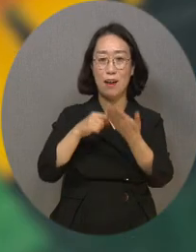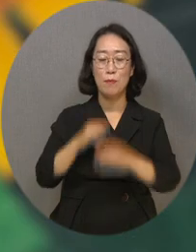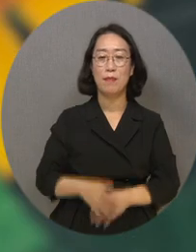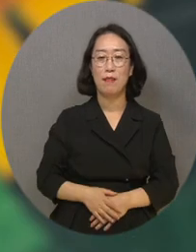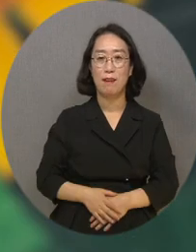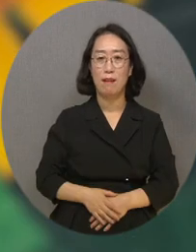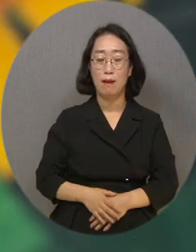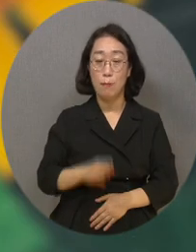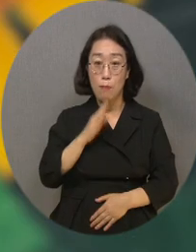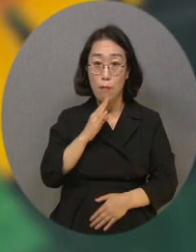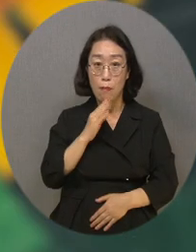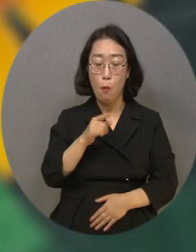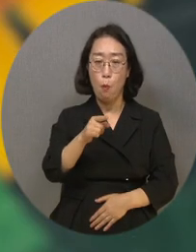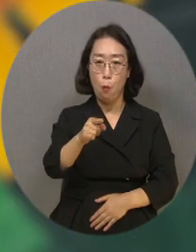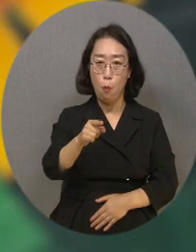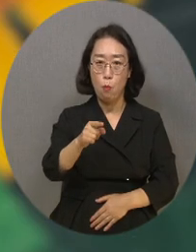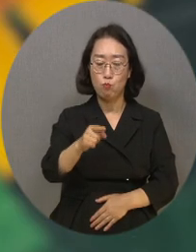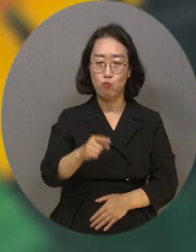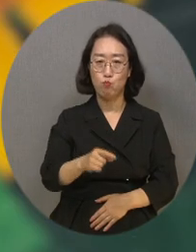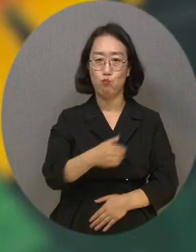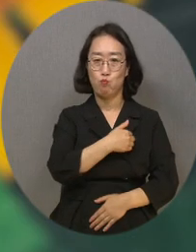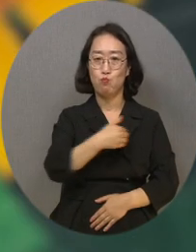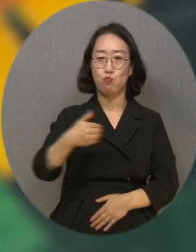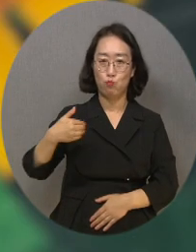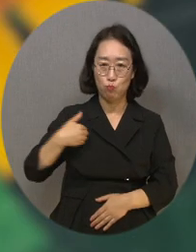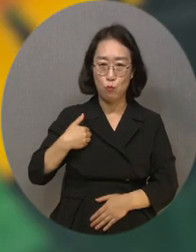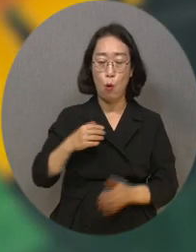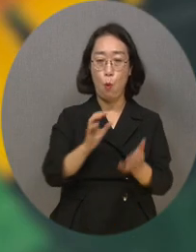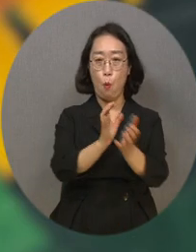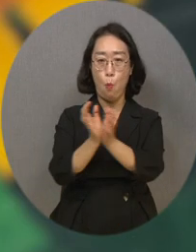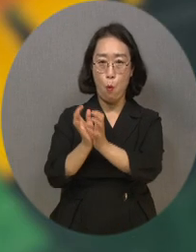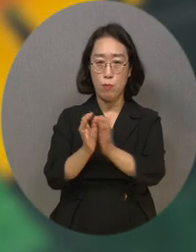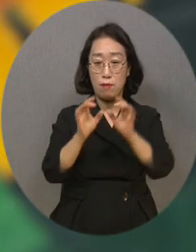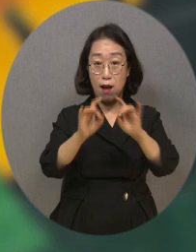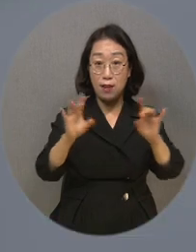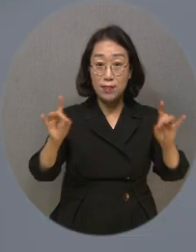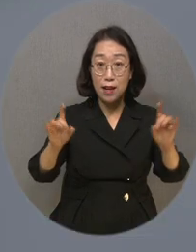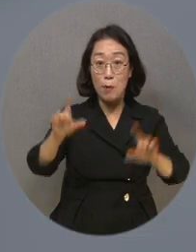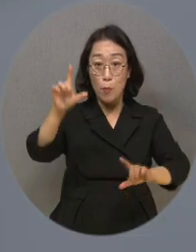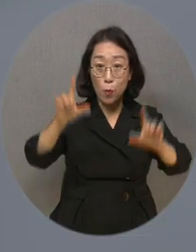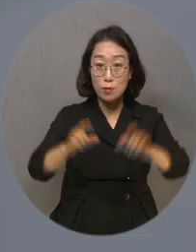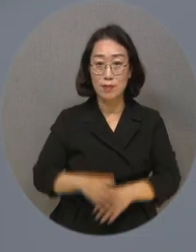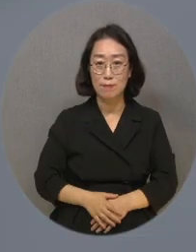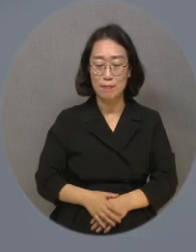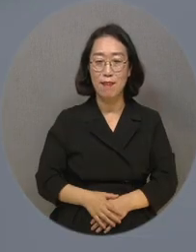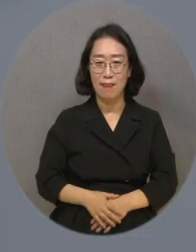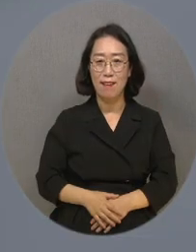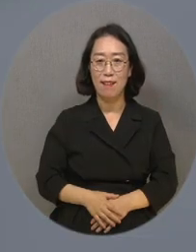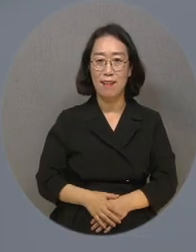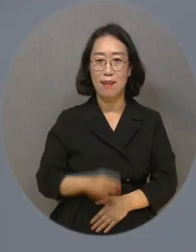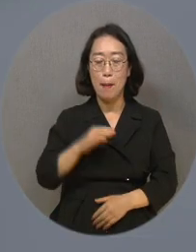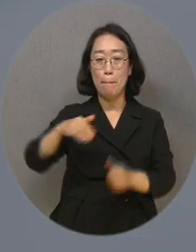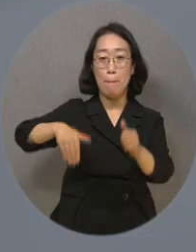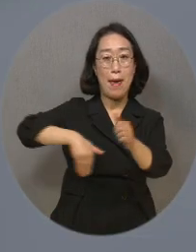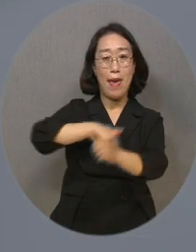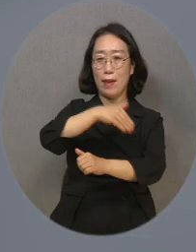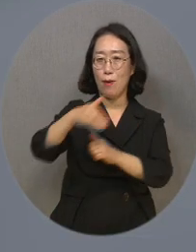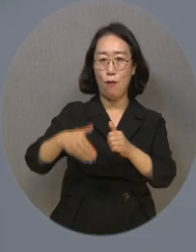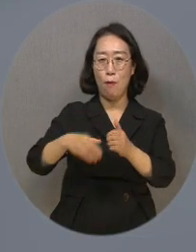또한 자신의 존재를 당당하게 내세운 꽃송이를 표현하는데 방해가 되는 배경의